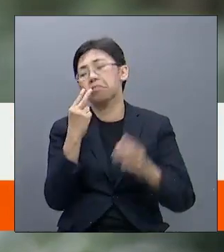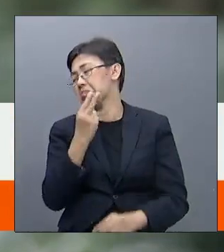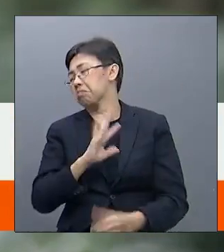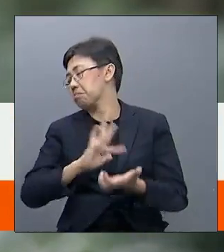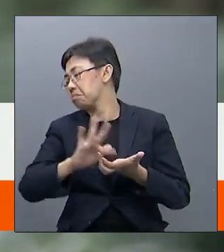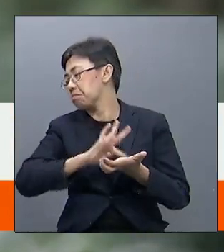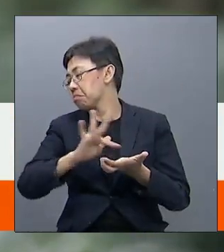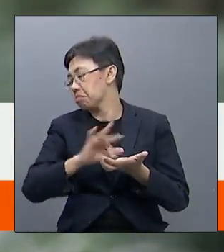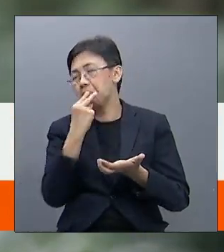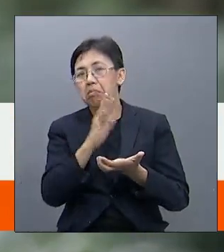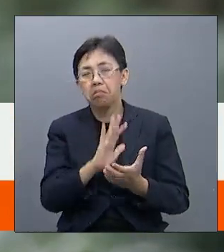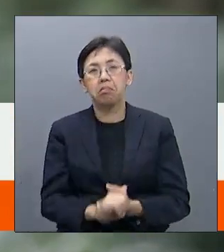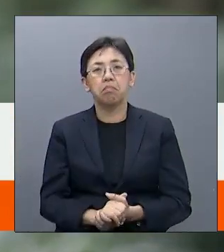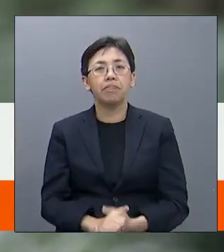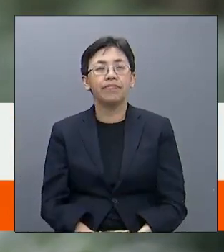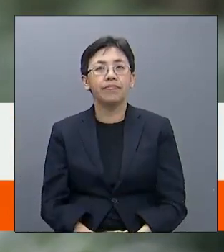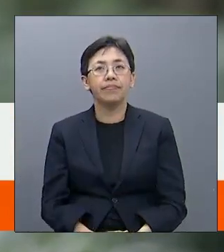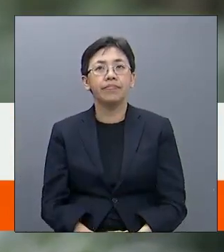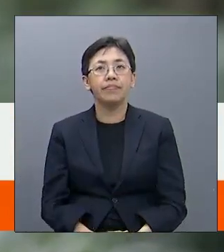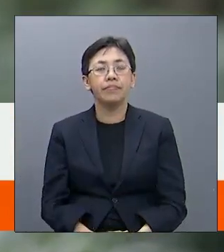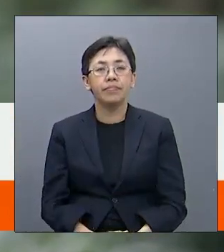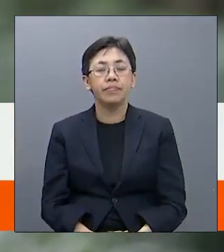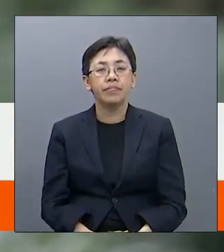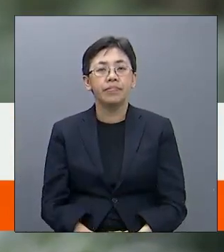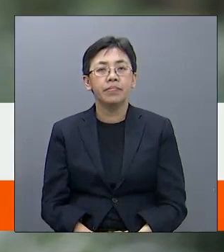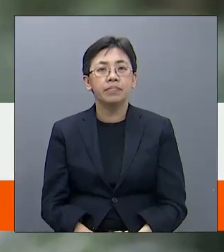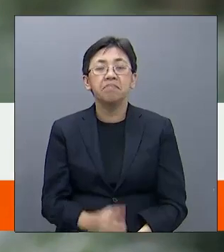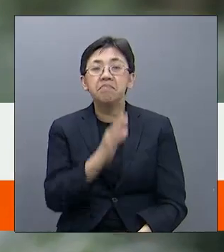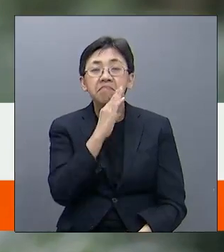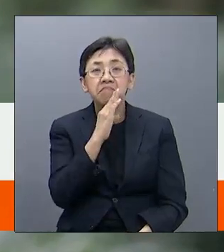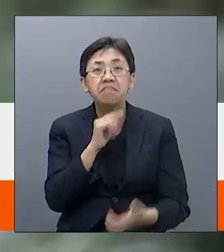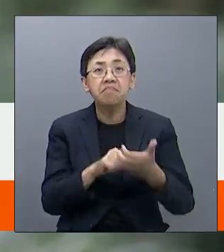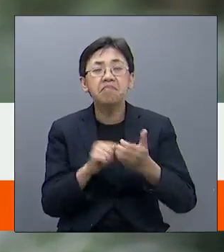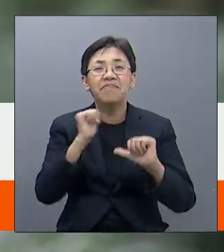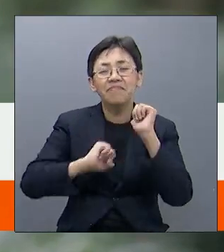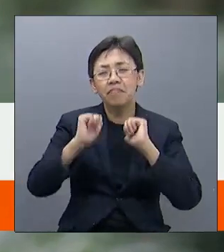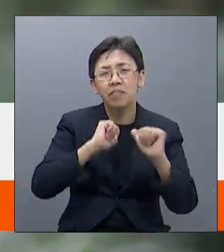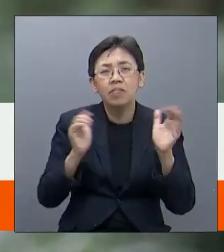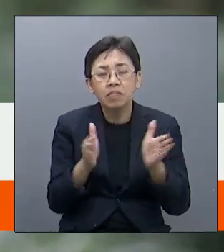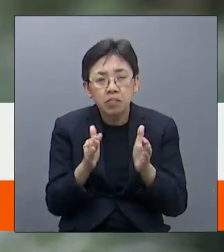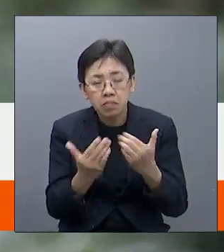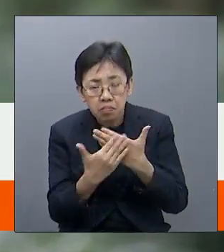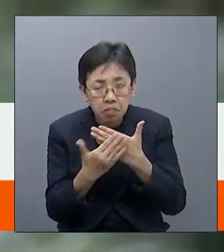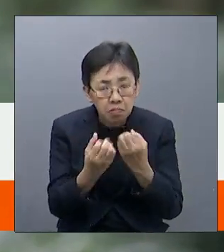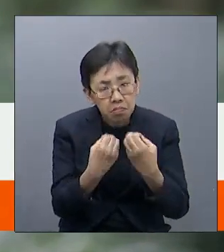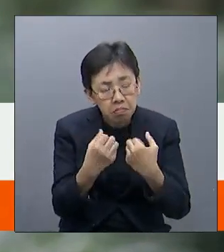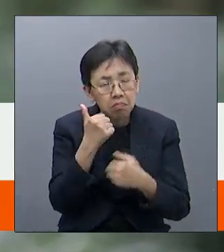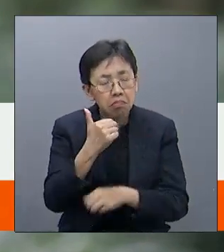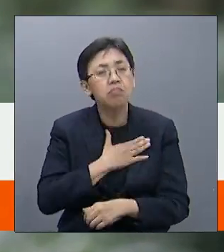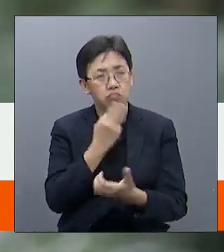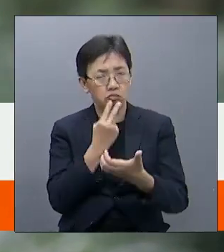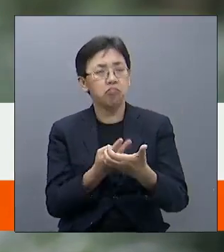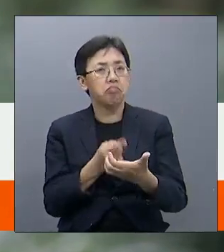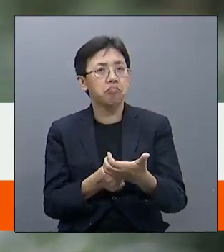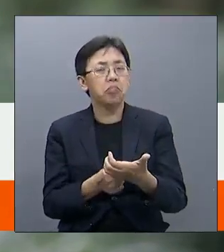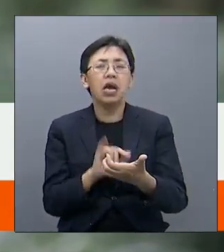เลื่อนผ่านหมดฮะแล้วก็อันไหนละครสั้นอะไรที่มันดูสอนใจอะไรพวกนี้ก็